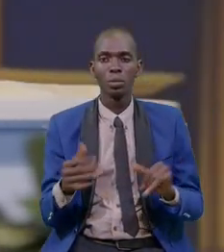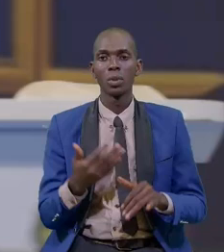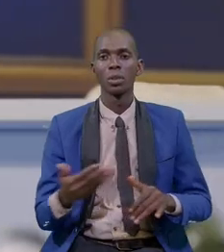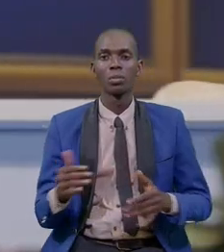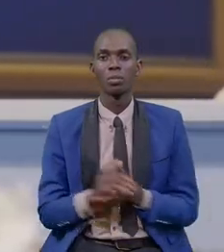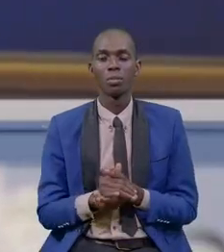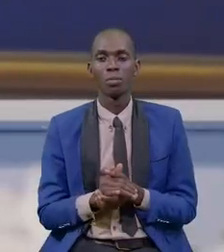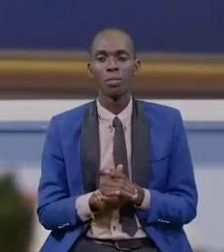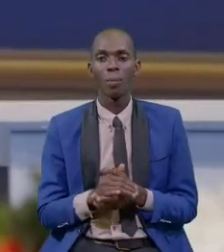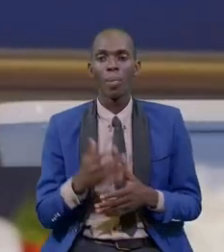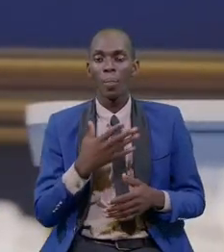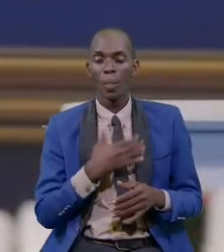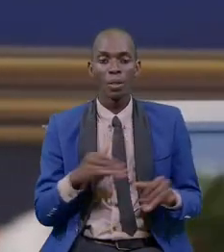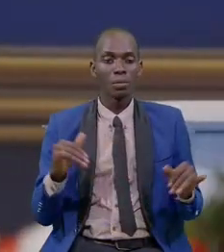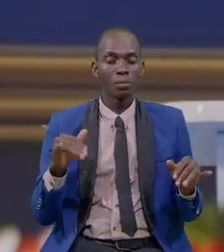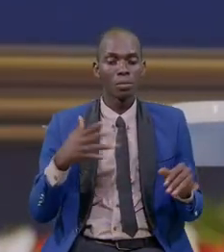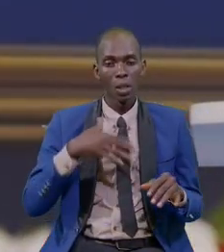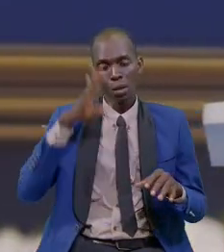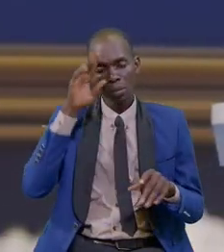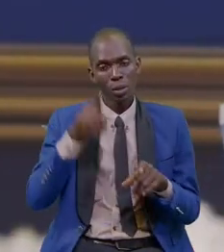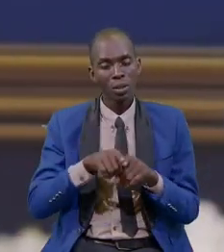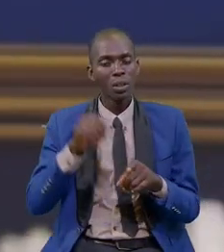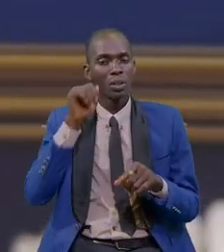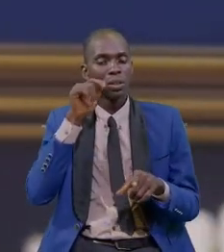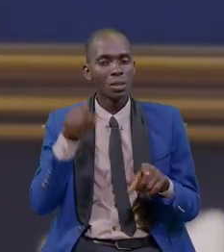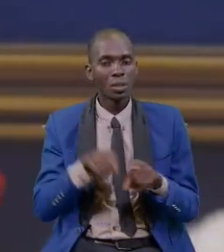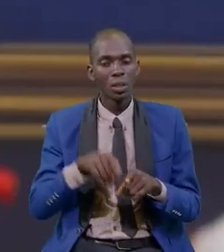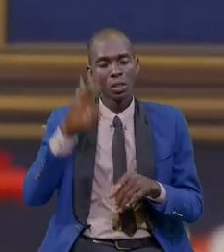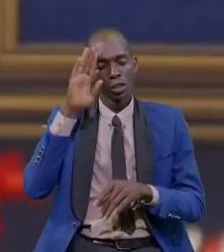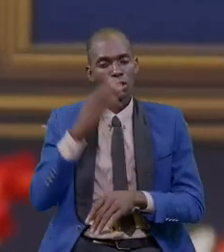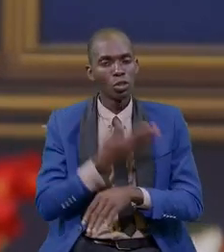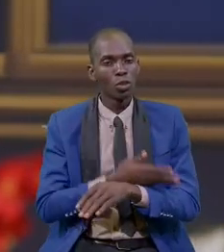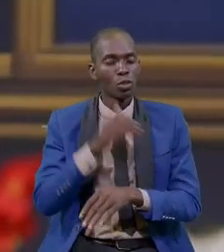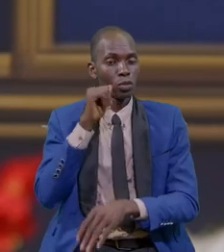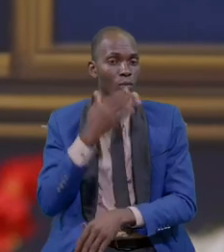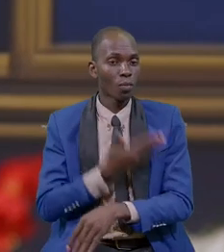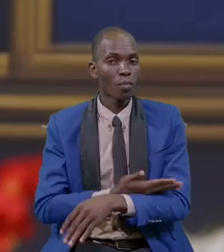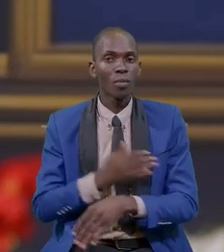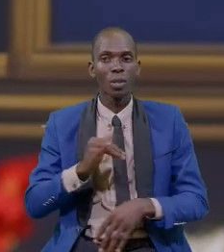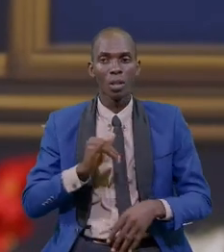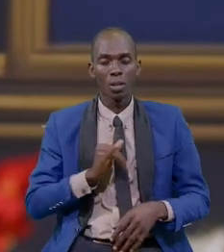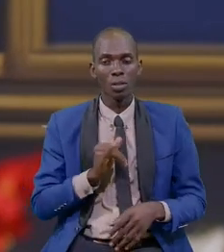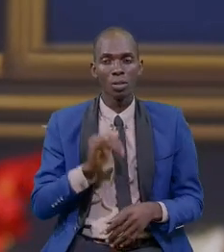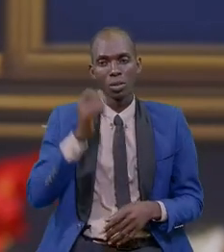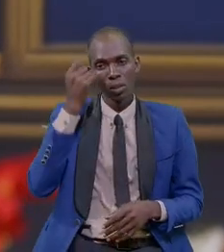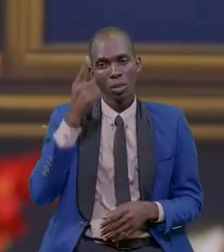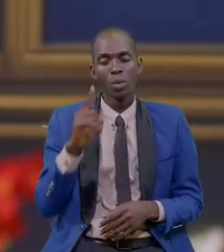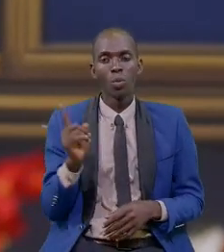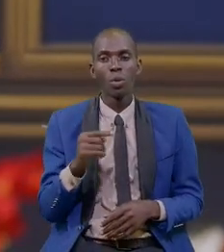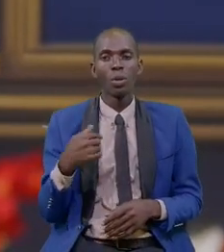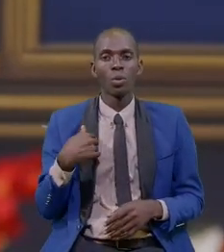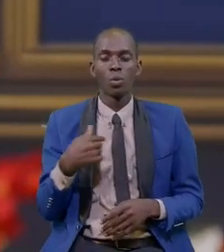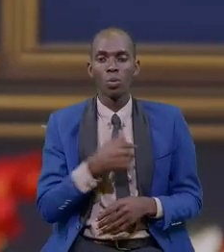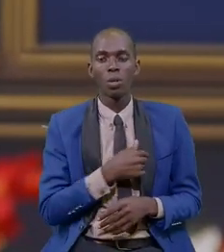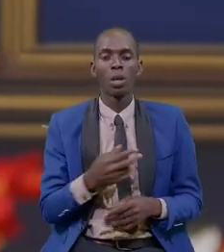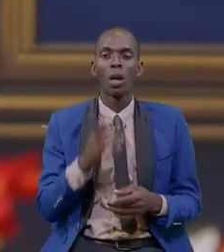Mes frères, mes sœurs, mes fils, mes garçons, mes filles, rappelez-vous d'où nous sommes venus. Moi, je vous